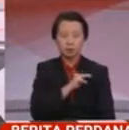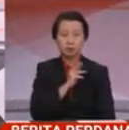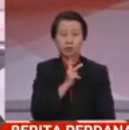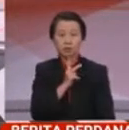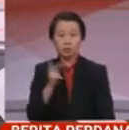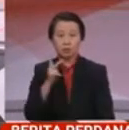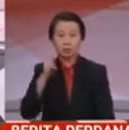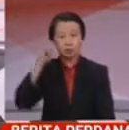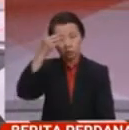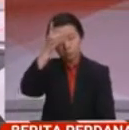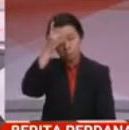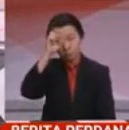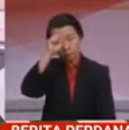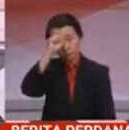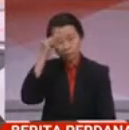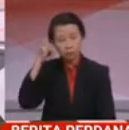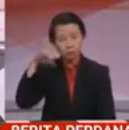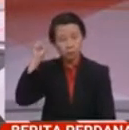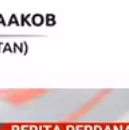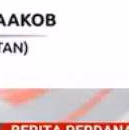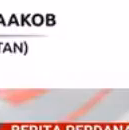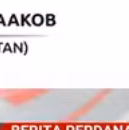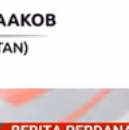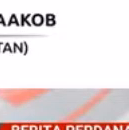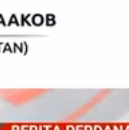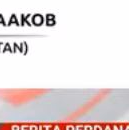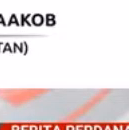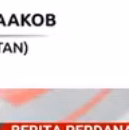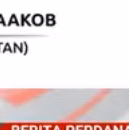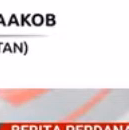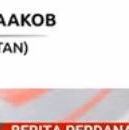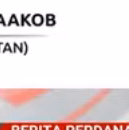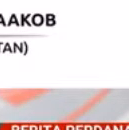Ismail Sabri Yaakob dalam kenyataannya memaklumkan